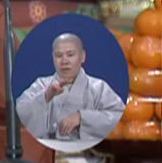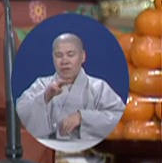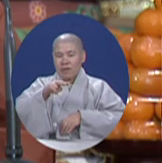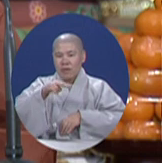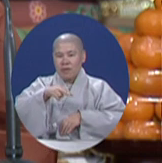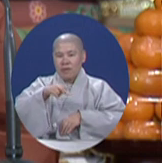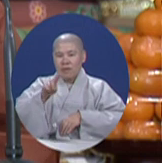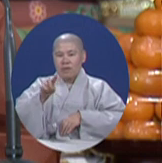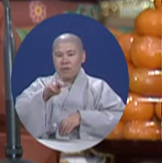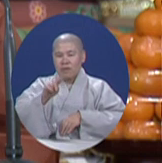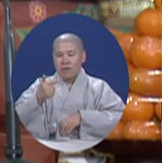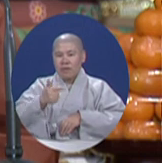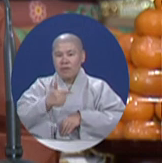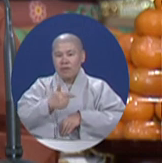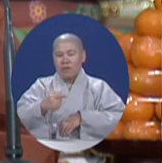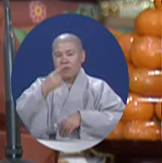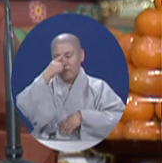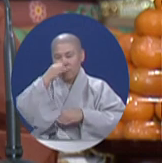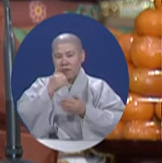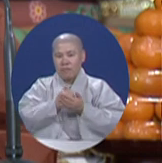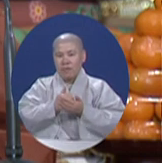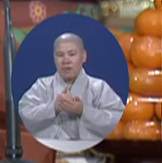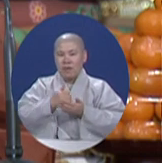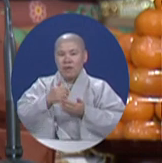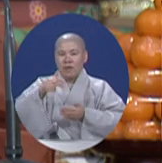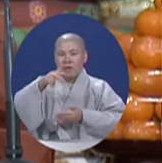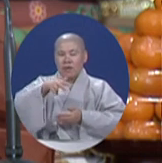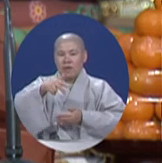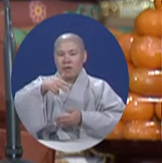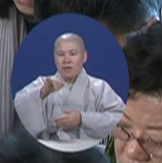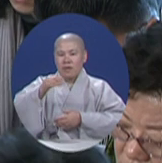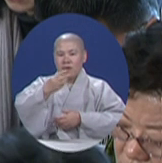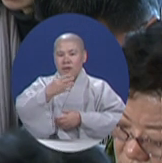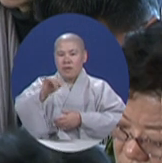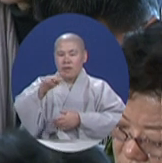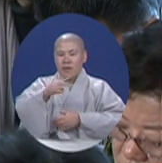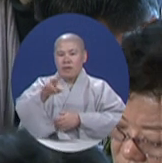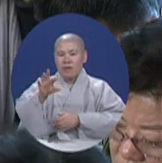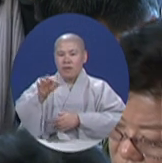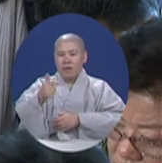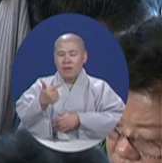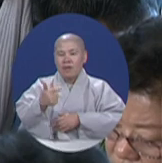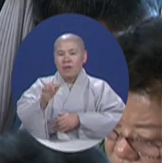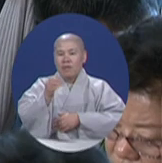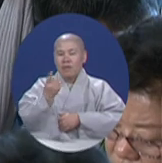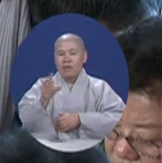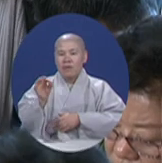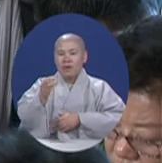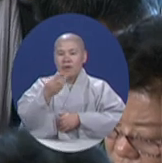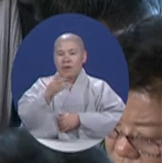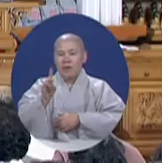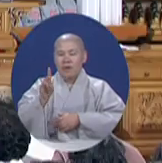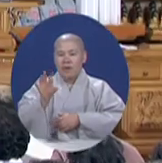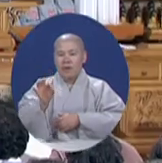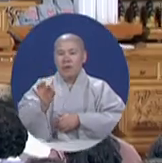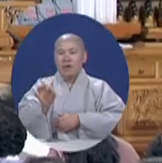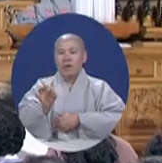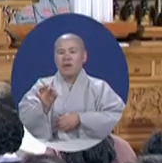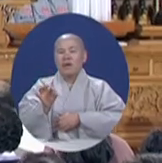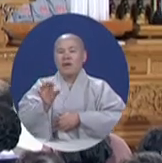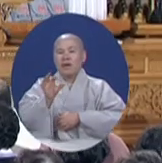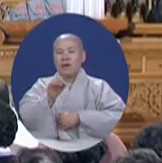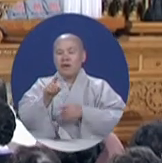서산스님께서 지리산 황령암이라고 하는 그 암자의 기문을